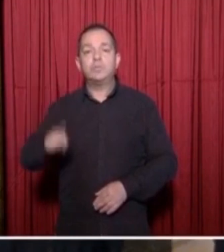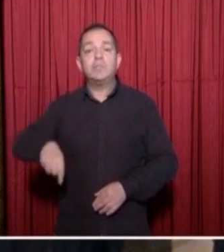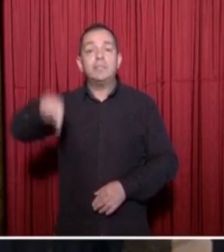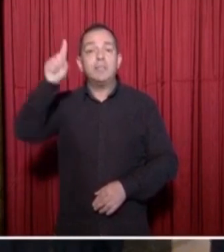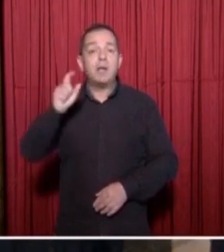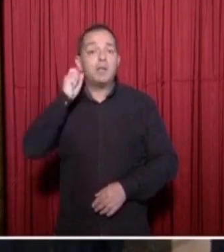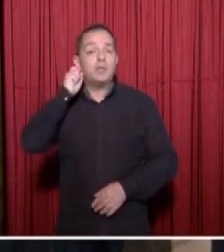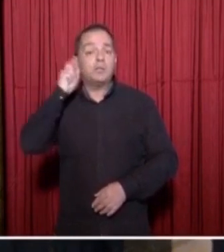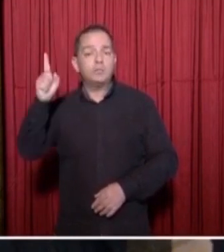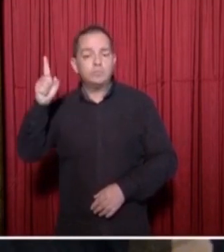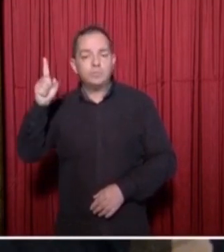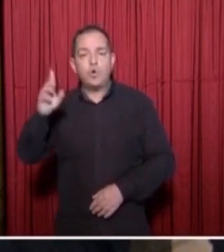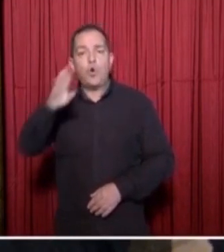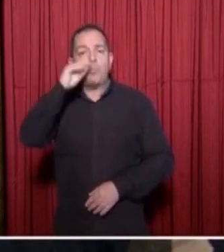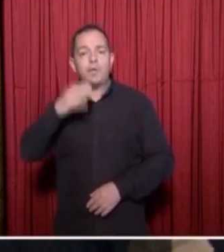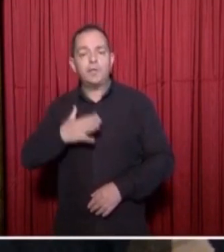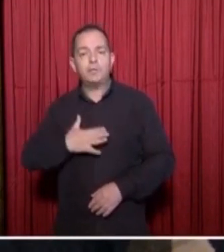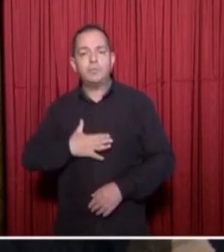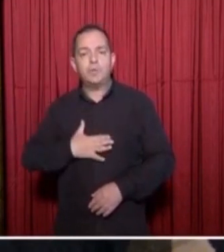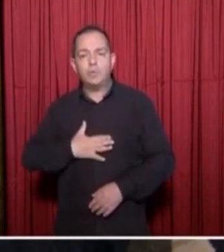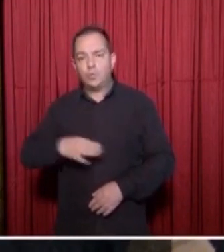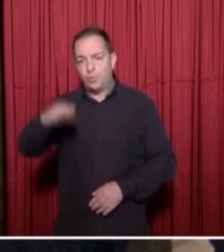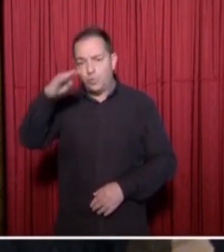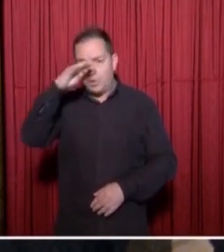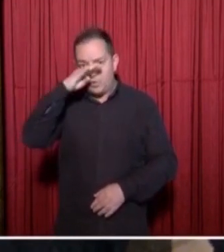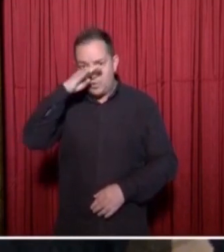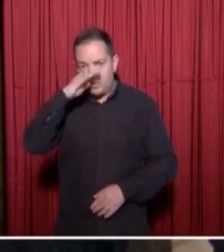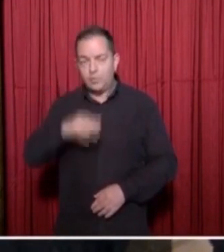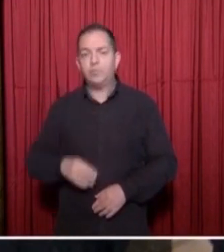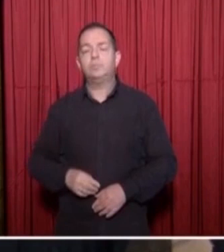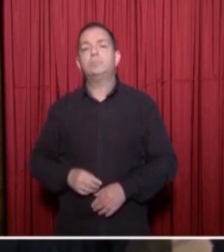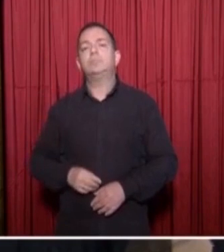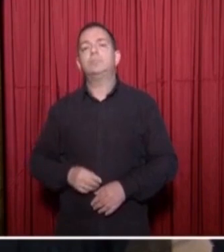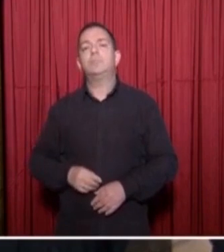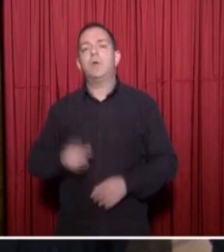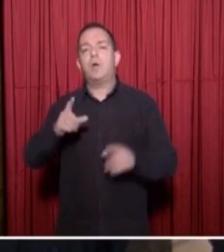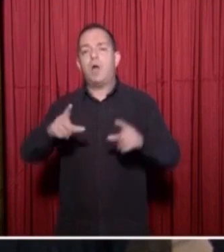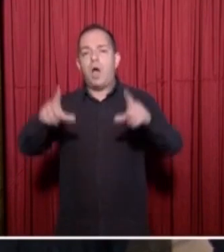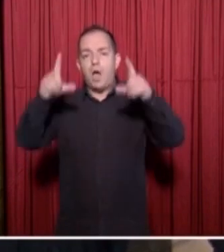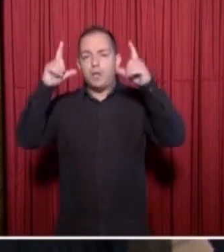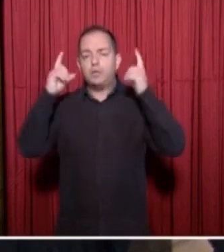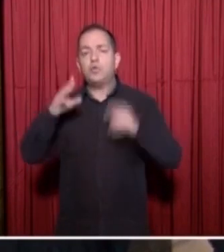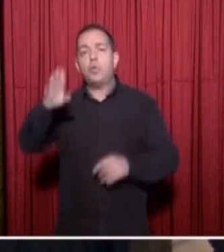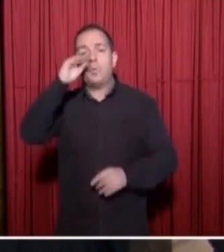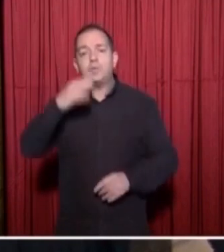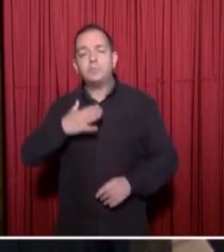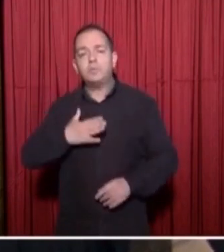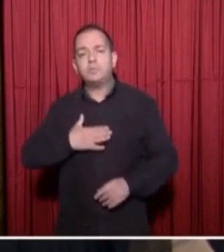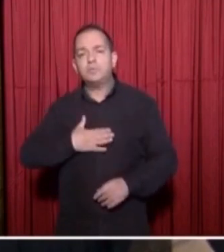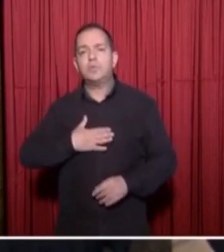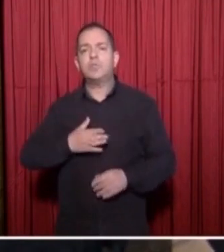ημέρα μνήμη του Οσίου Πατρός ημών Ιωάννου του Παλαιολαυρίτου, τη αυτή ημέρα μνήμη του